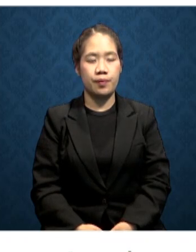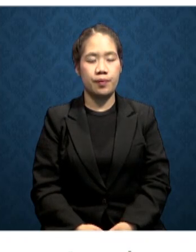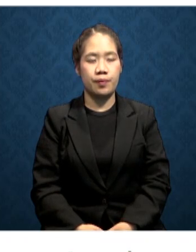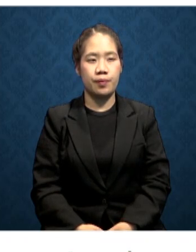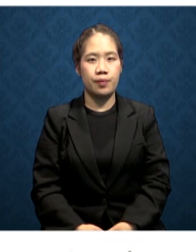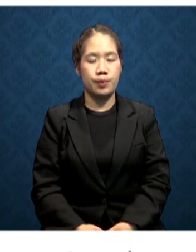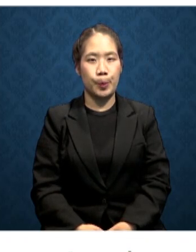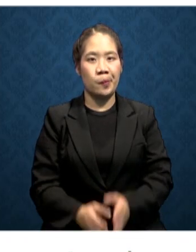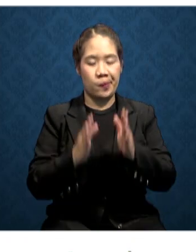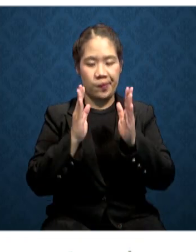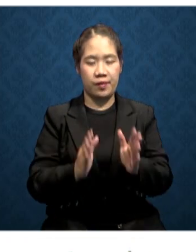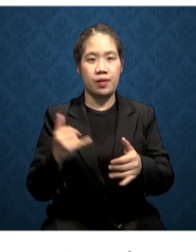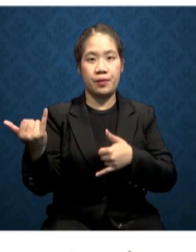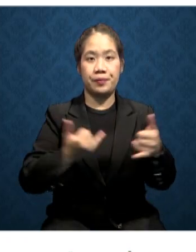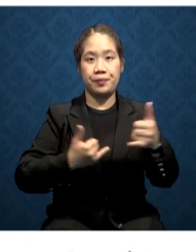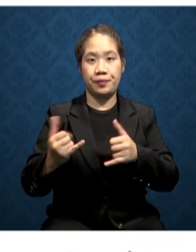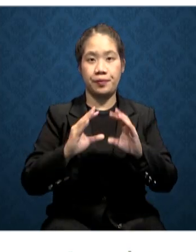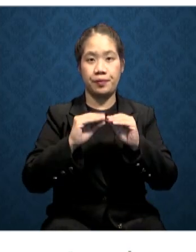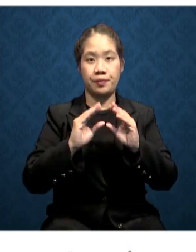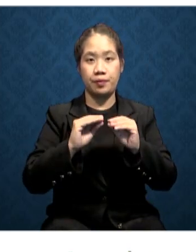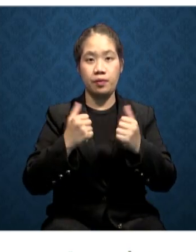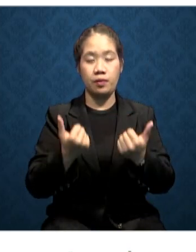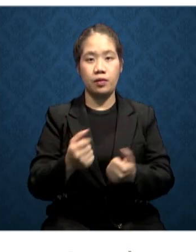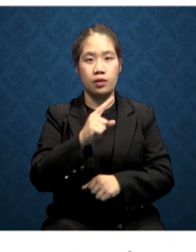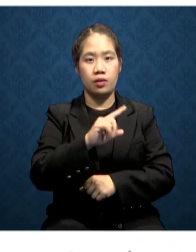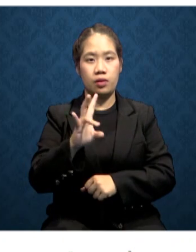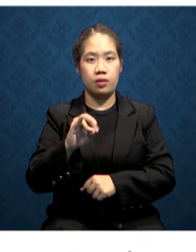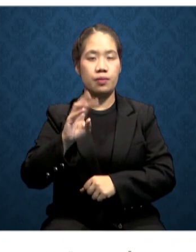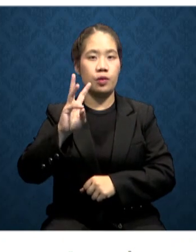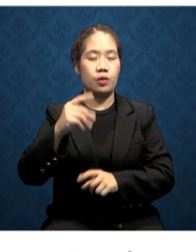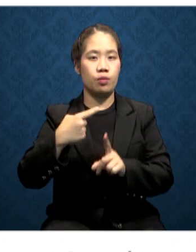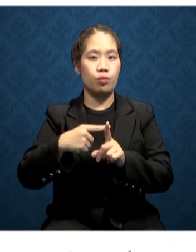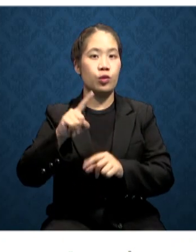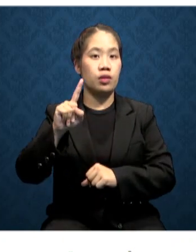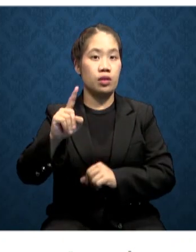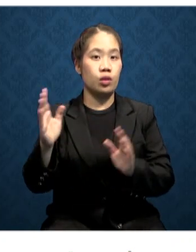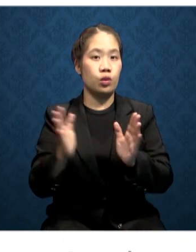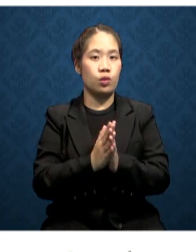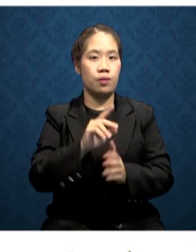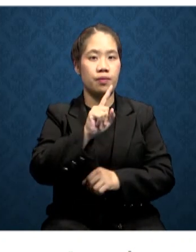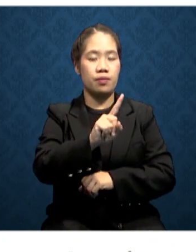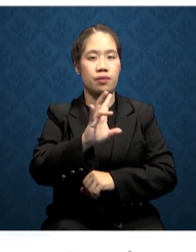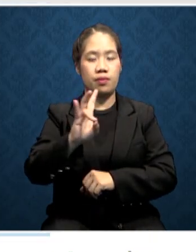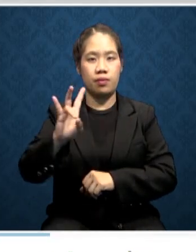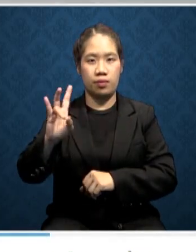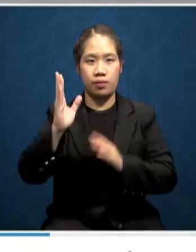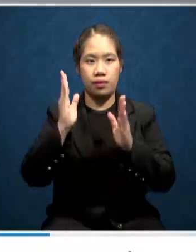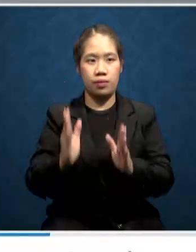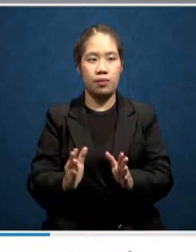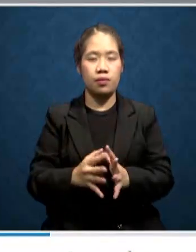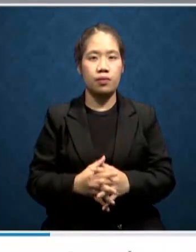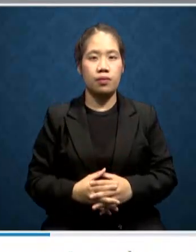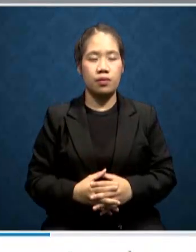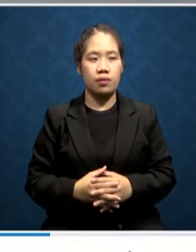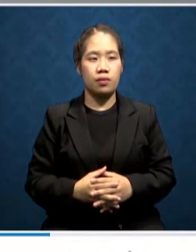ครับมีผู้เข้าร่วมประชุม176บวก1ท่านเป็น177ท่านครับคร